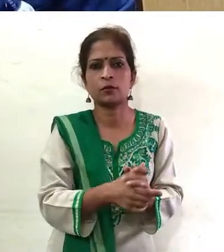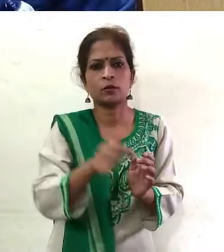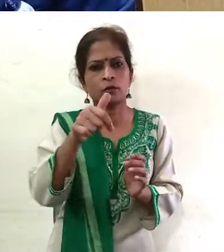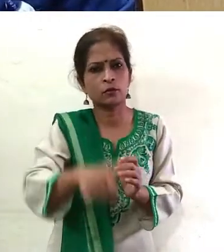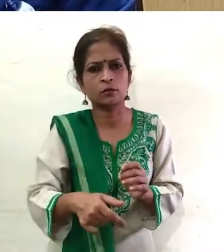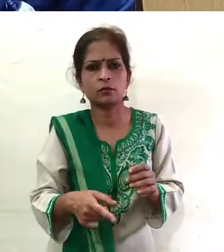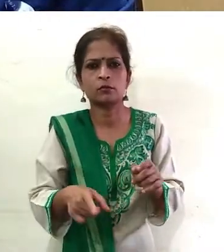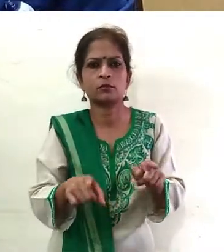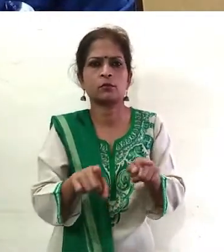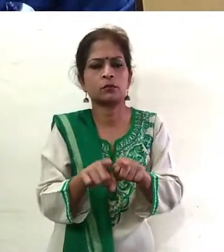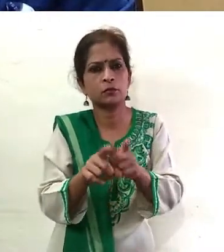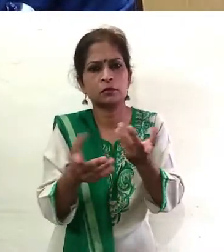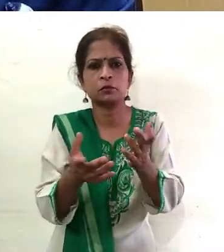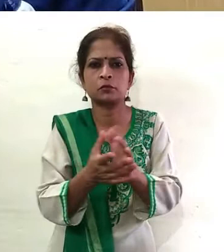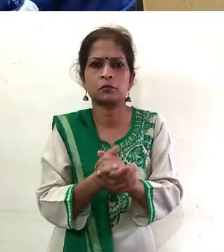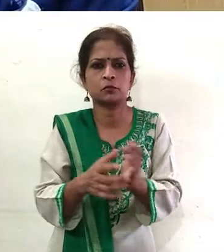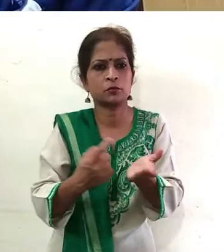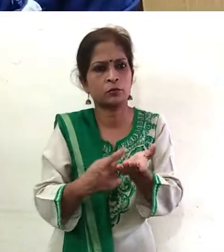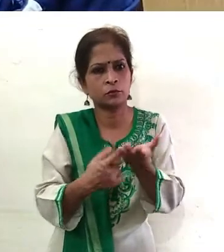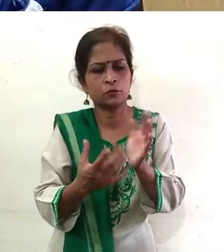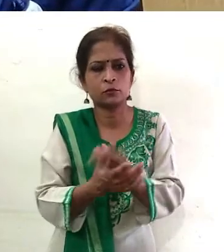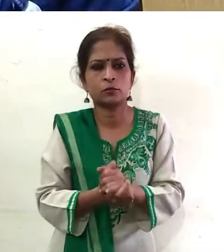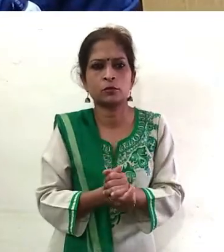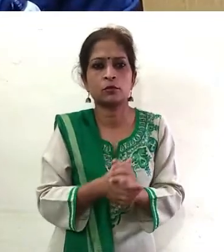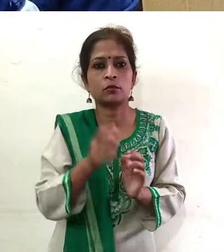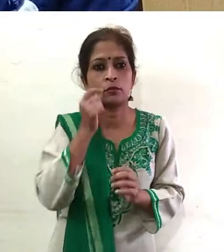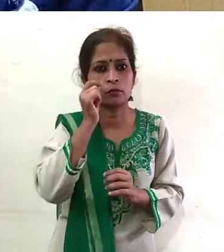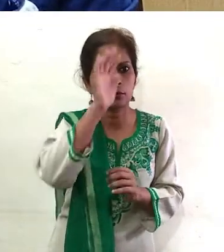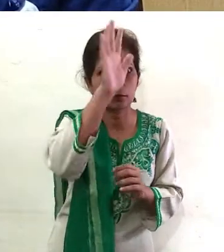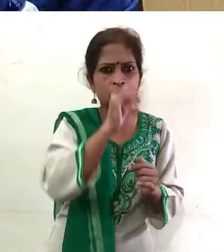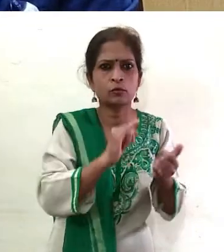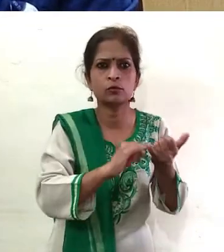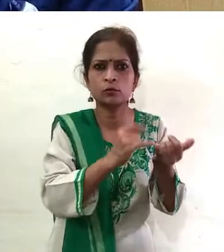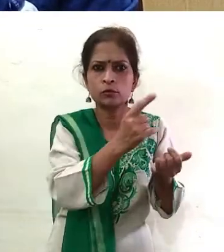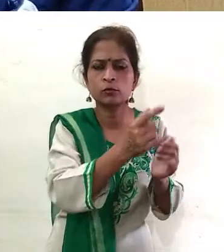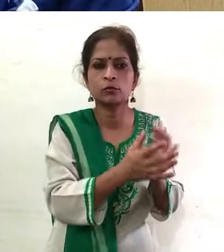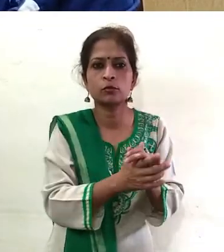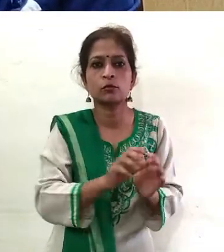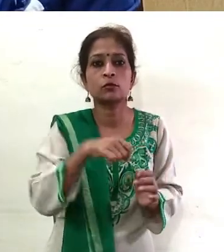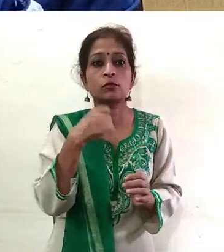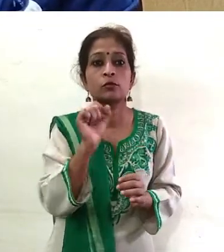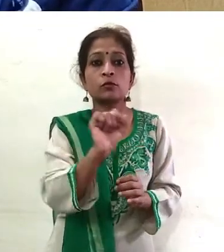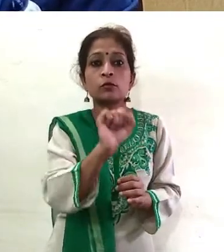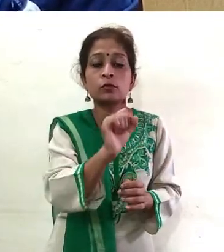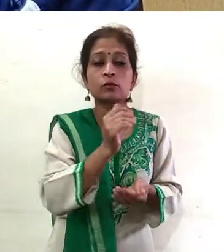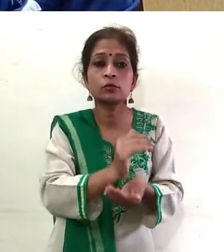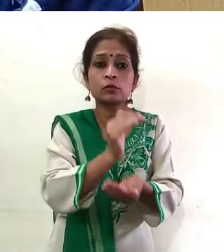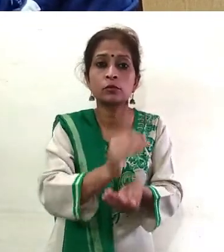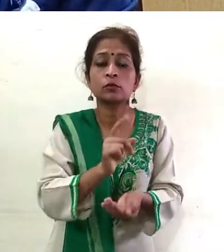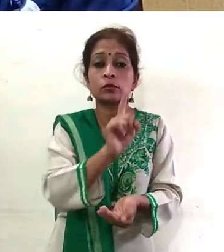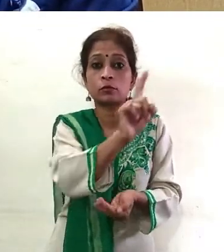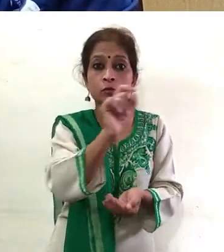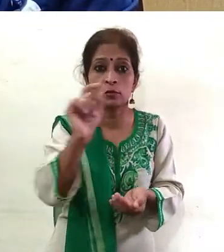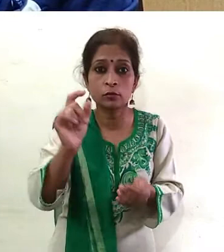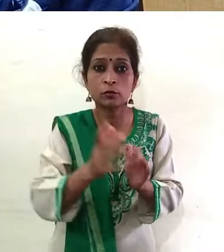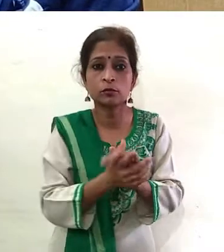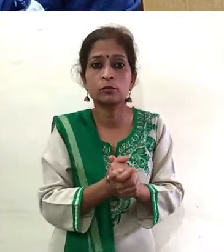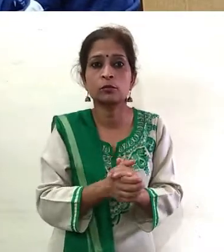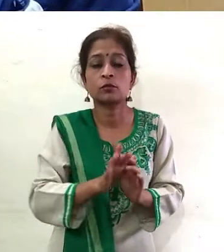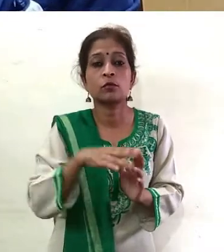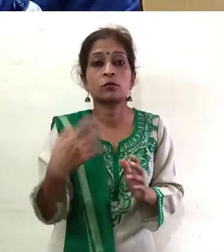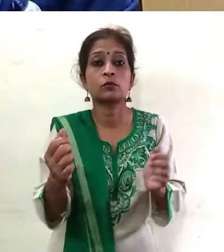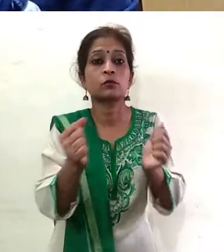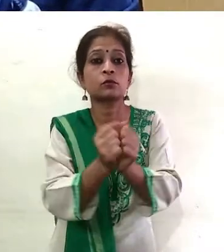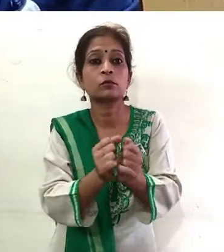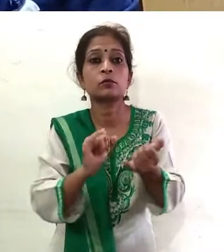हैं कि राजस्व अमला उनके बेटे जिनमें की सौ पुत्र सेवन कैसे बोला जाता है और साथ में